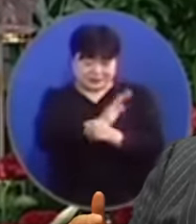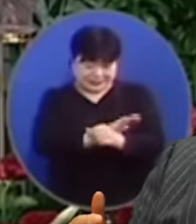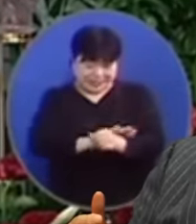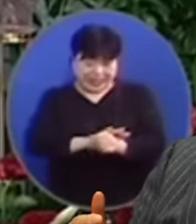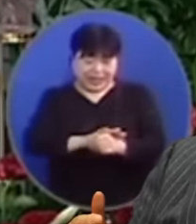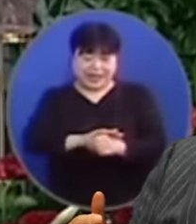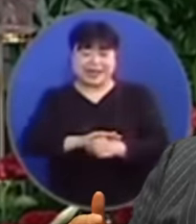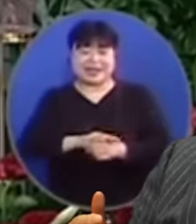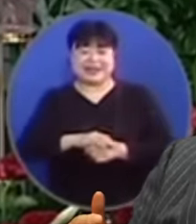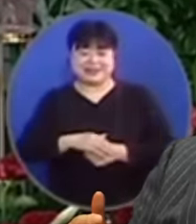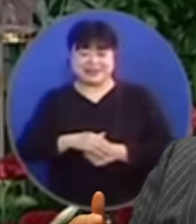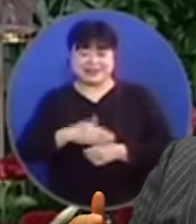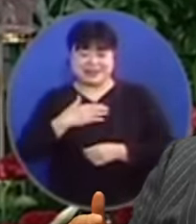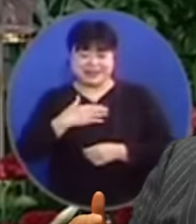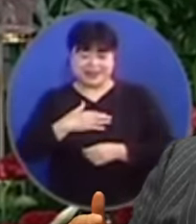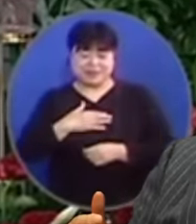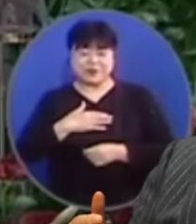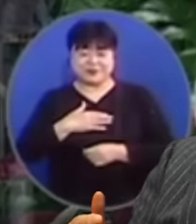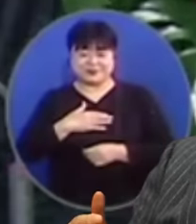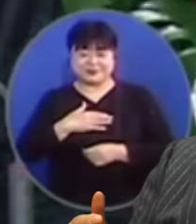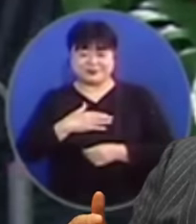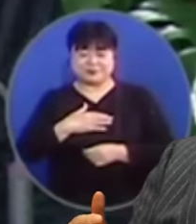안다는 것은 절대로 필요합니다.